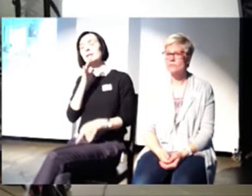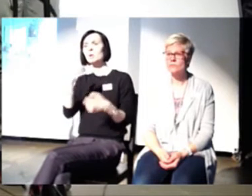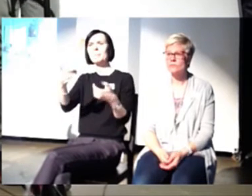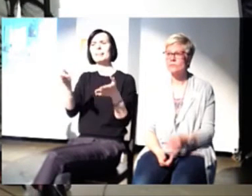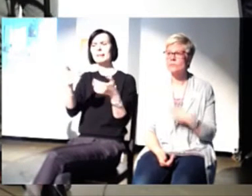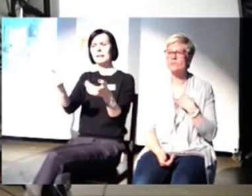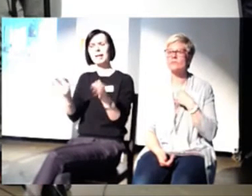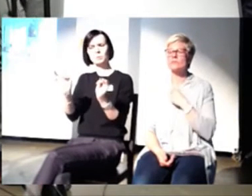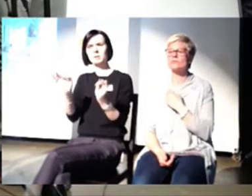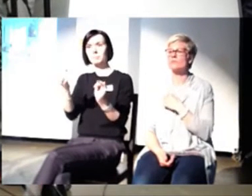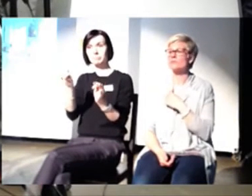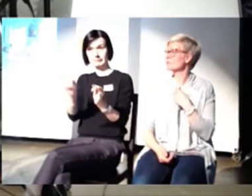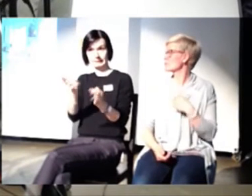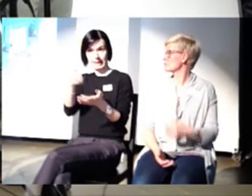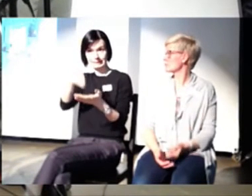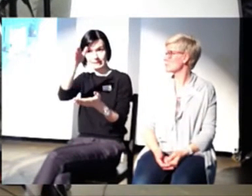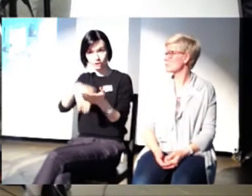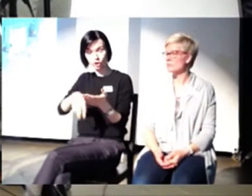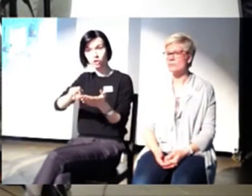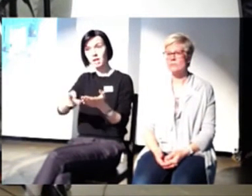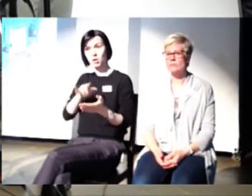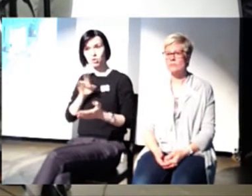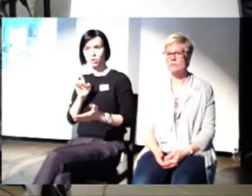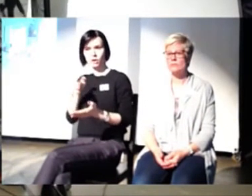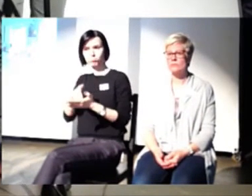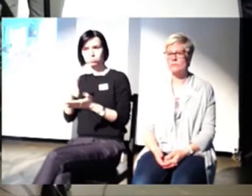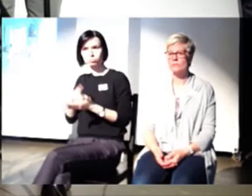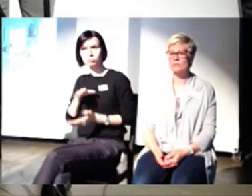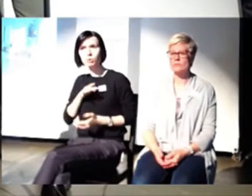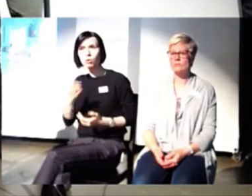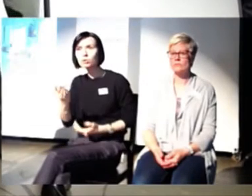ne esteettömät tai minkälaisia esteitä on?